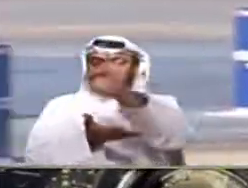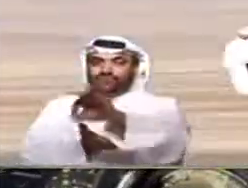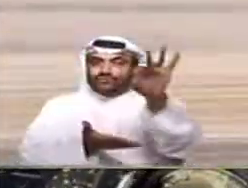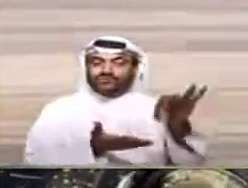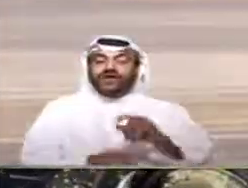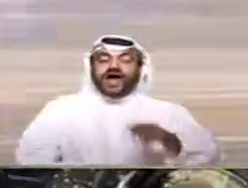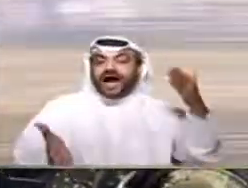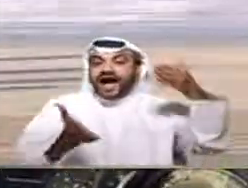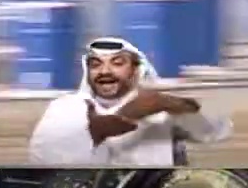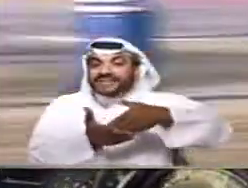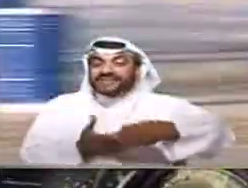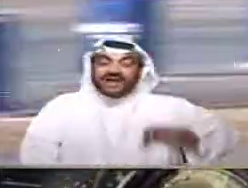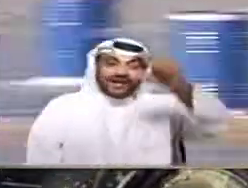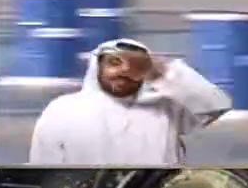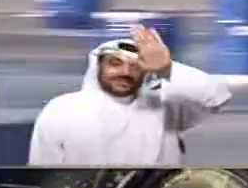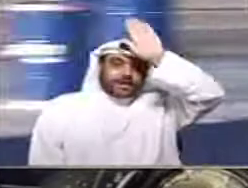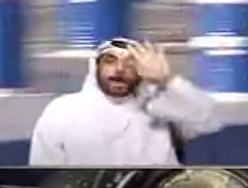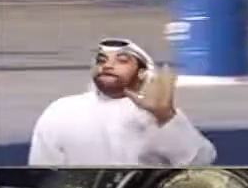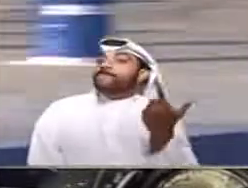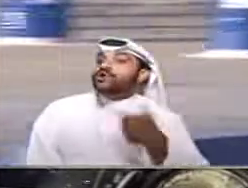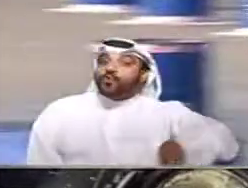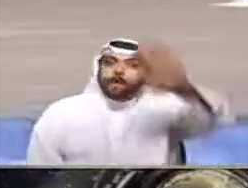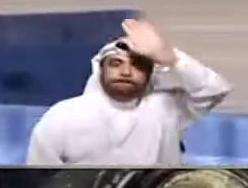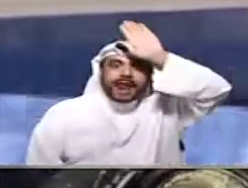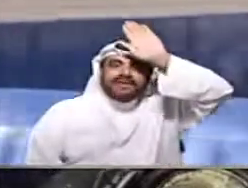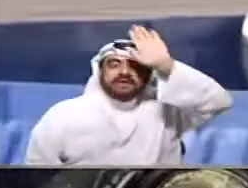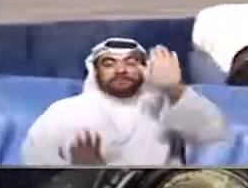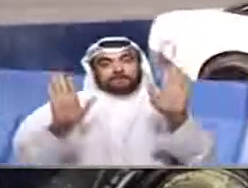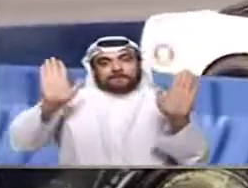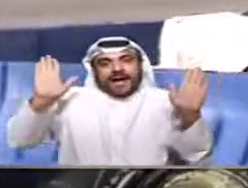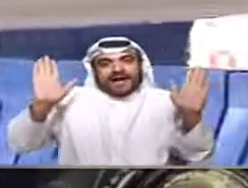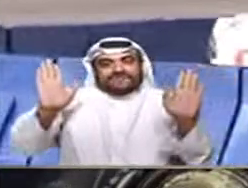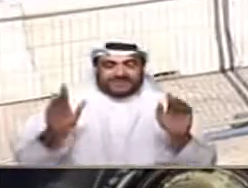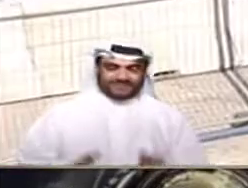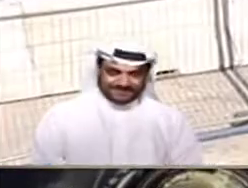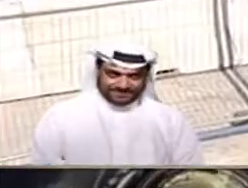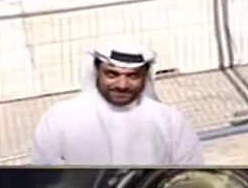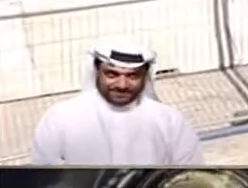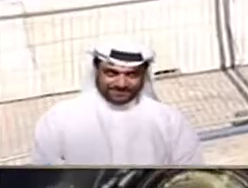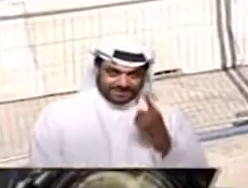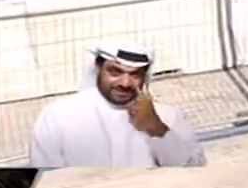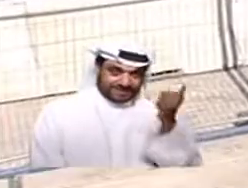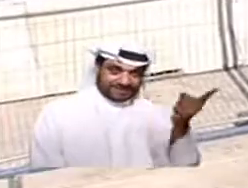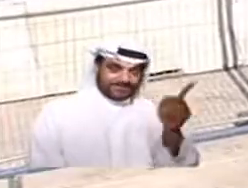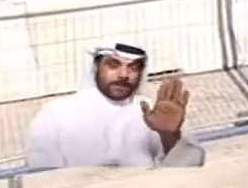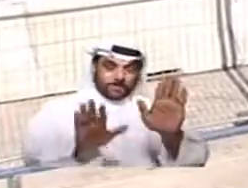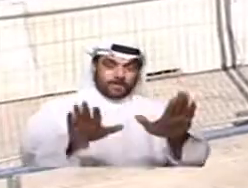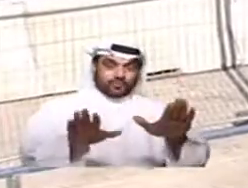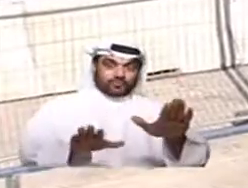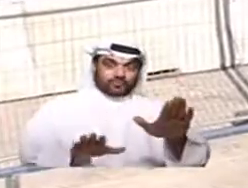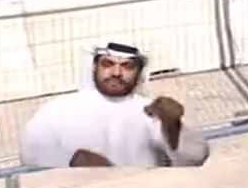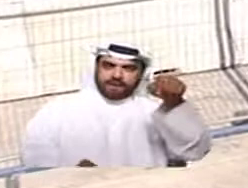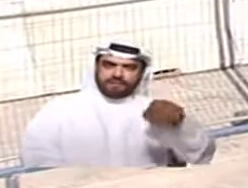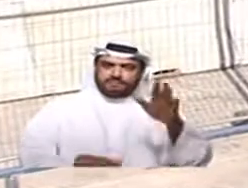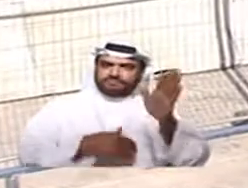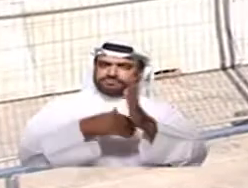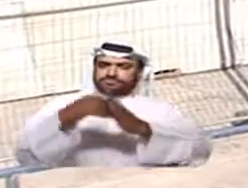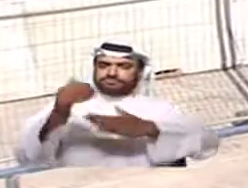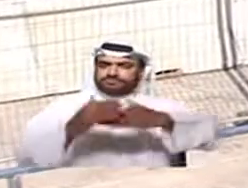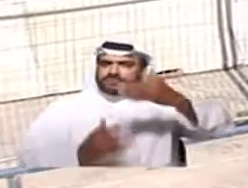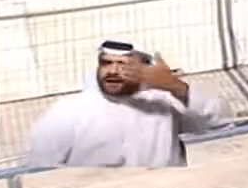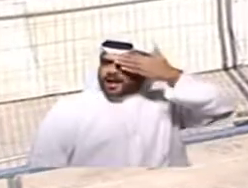تركيا لتتويج الملك النهائي لهذه الرياضة الساحرة. مع وجود النخبة وملوك الدرافت يتوقع الجميع هنا